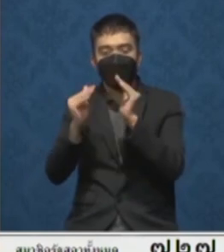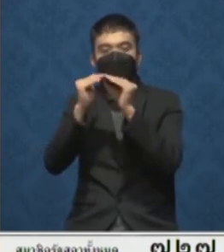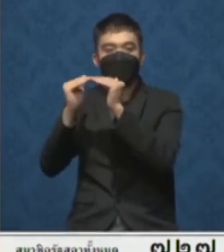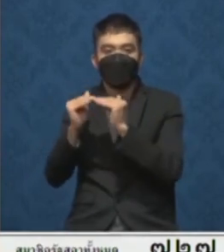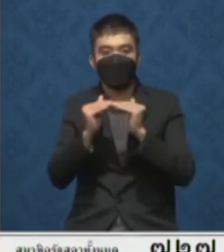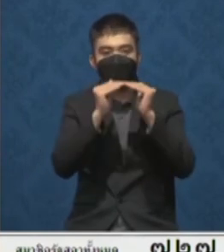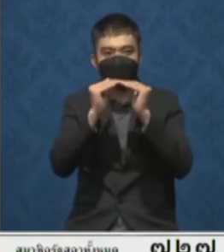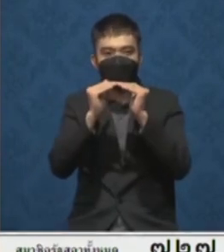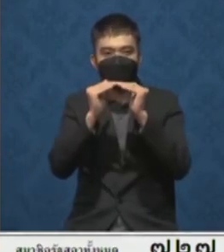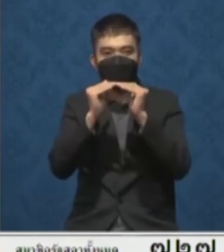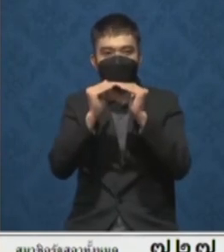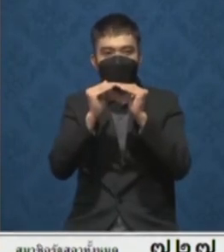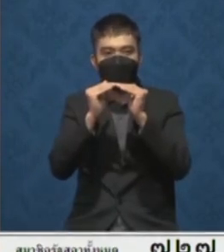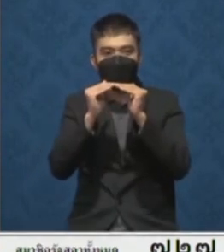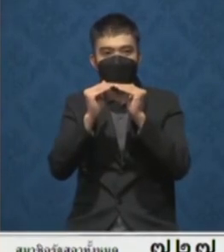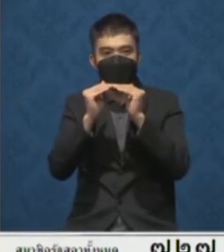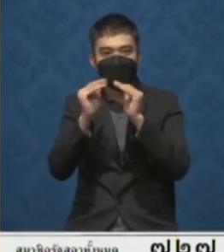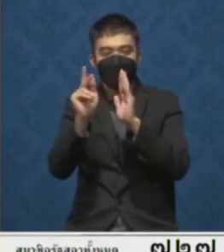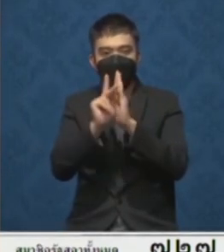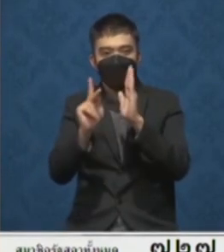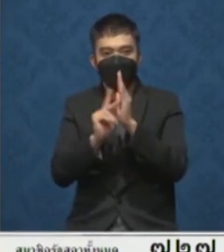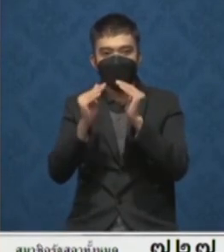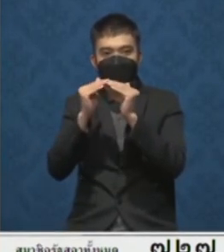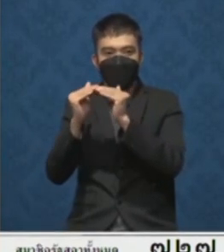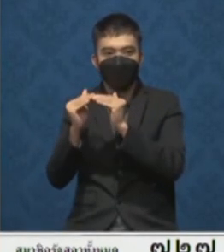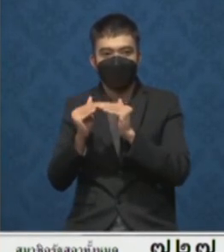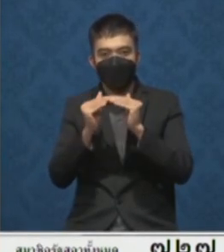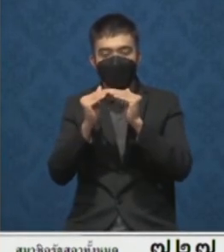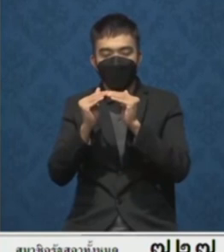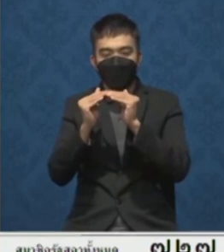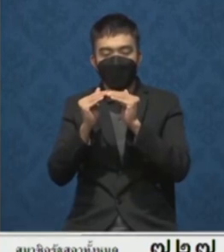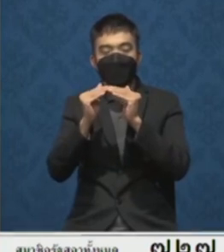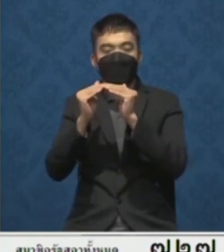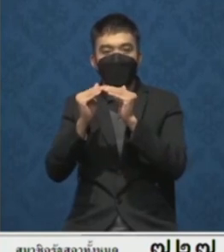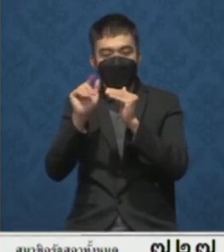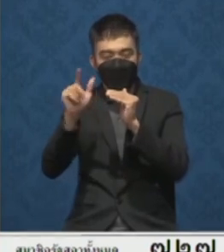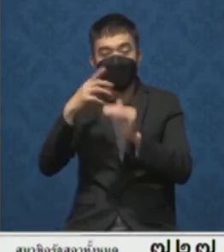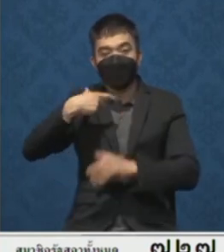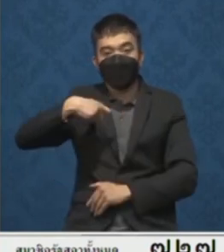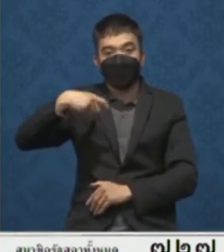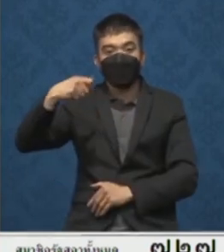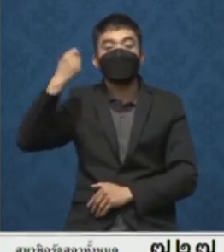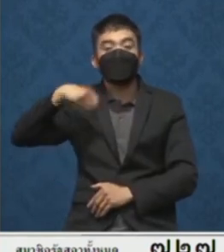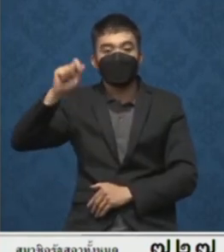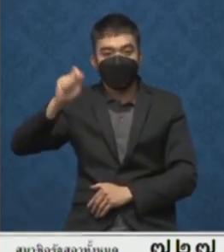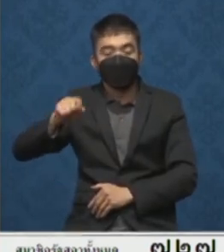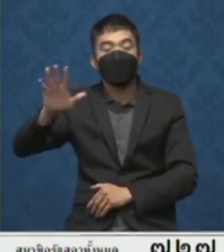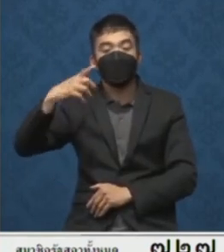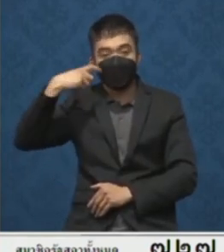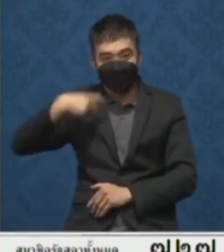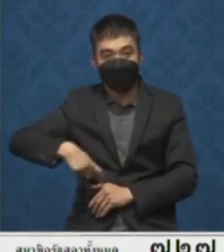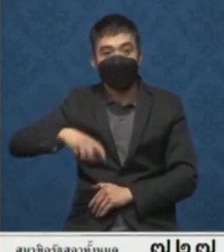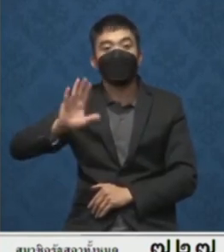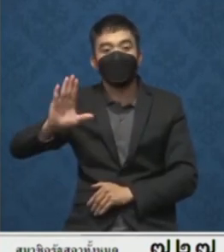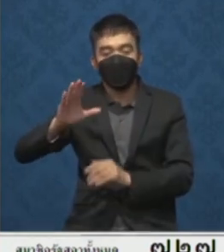ต่ข้อมูลจากศูนย์ทนายความเพื่อสิทธิมนุษยชนระบุว่าจนถึงเดือนสิ